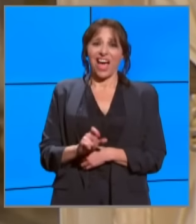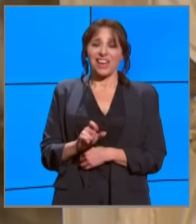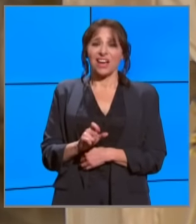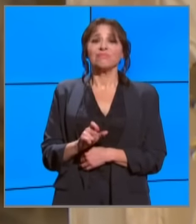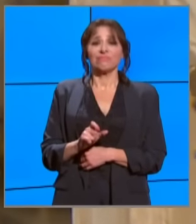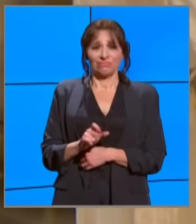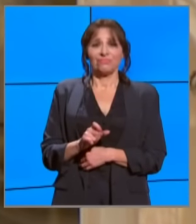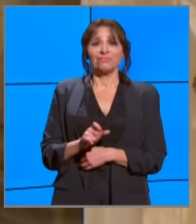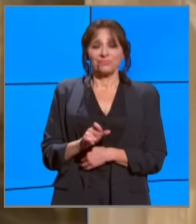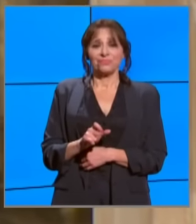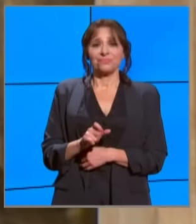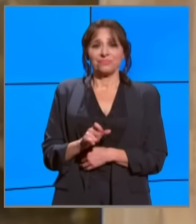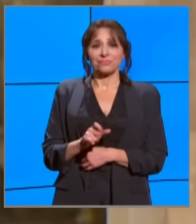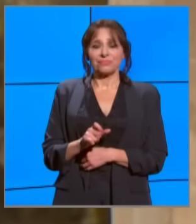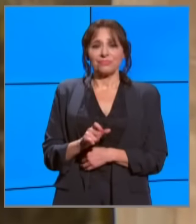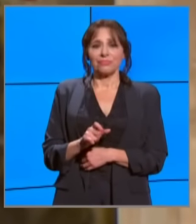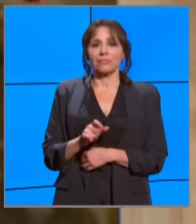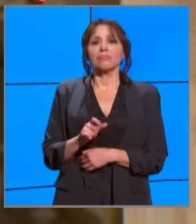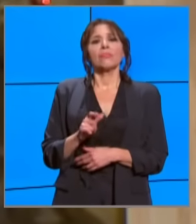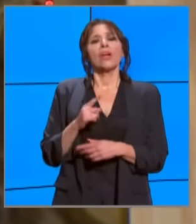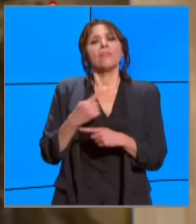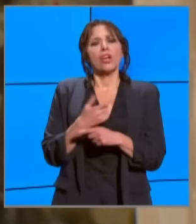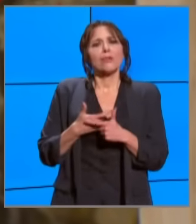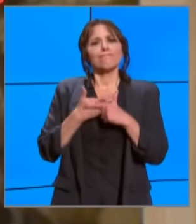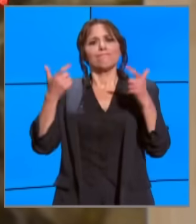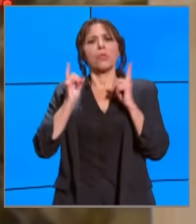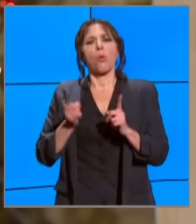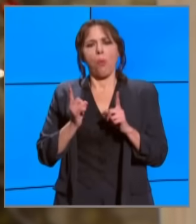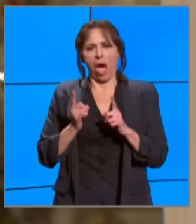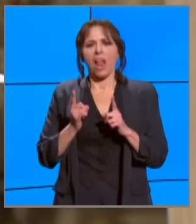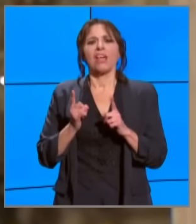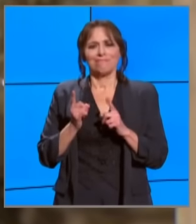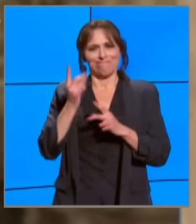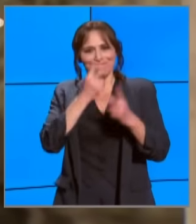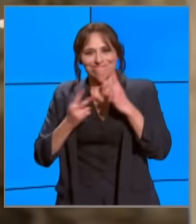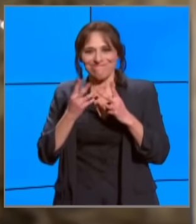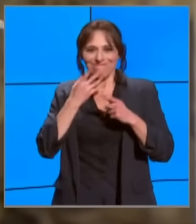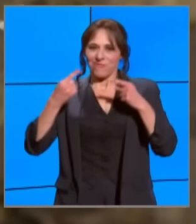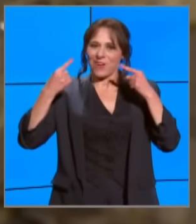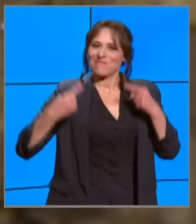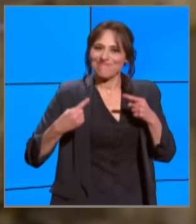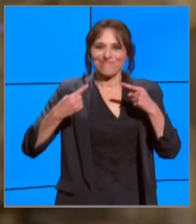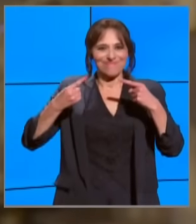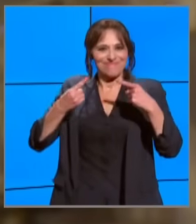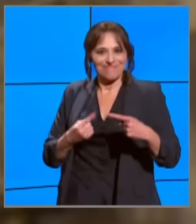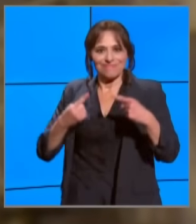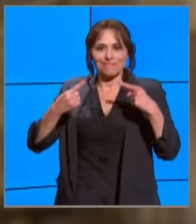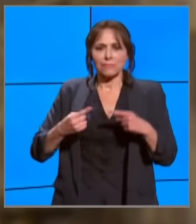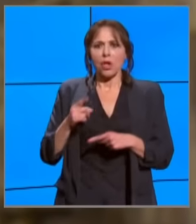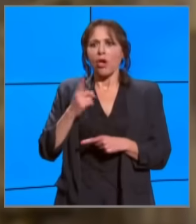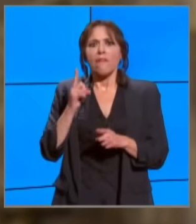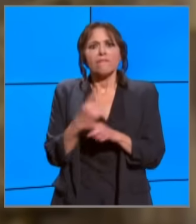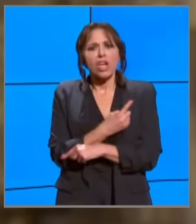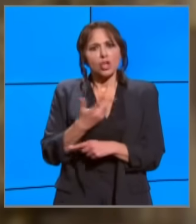quando prevale la ricerca il culto della conflittualità piuttosto che il valore di quanto vi è in